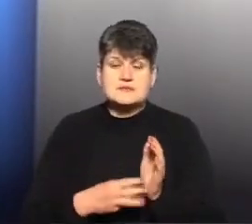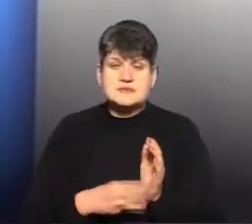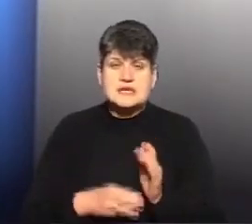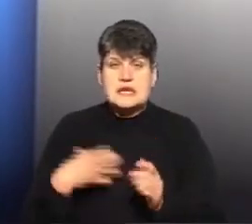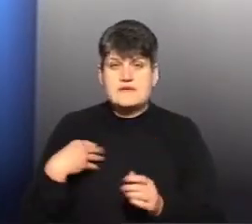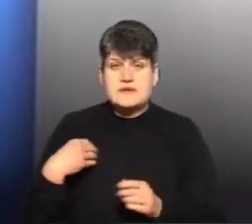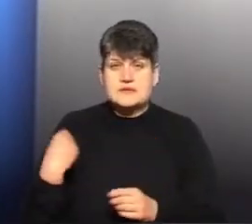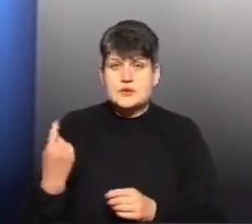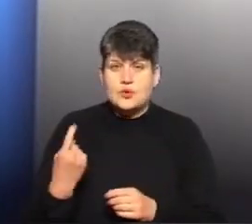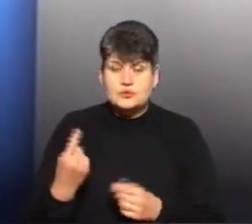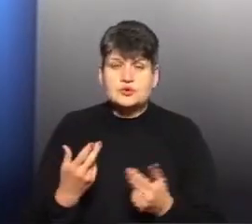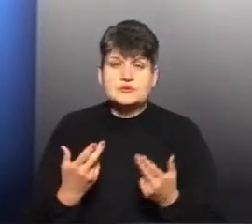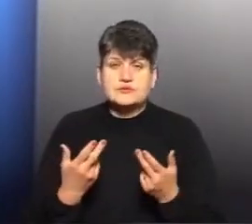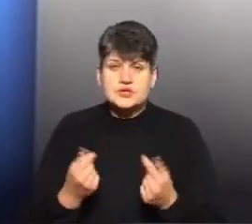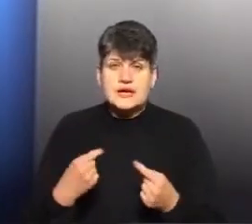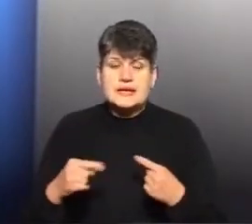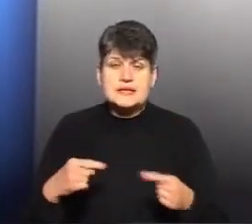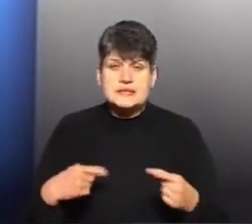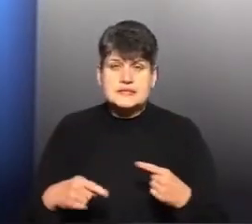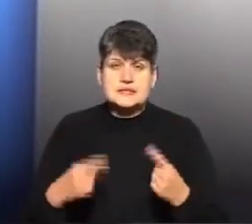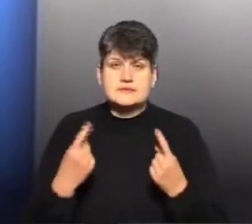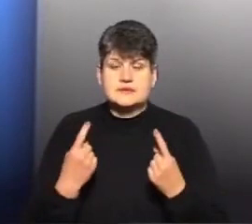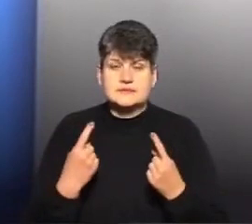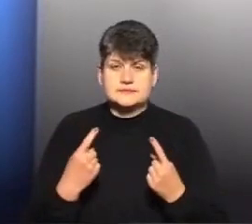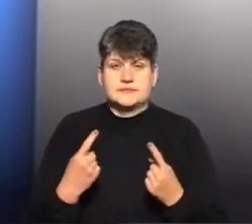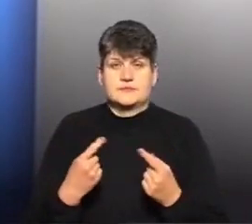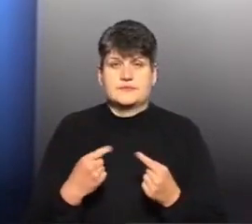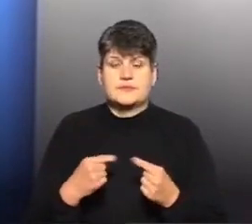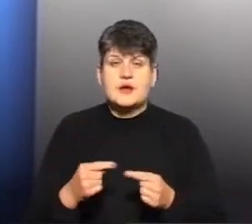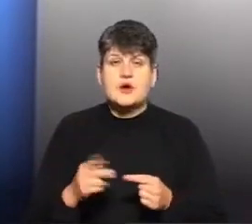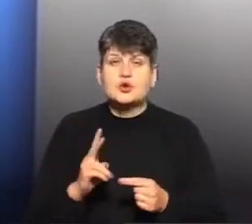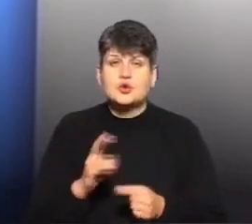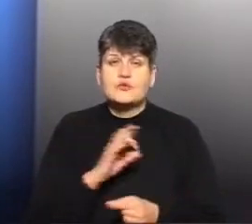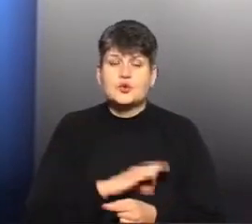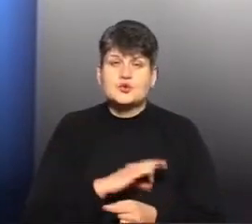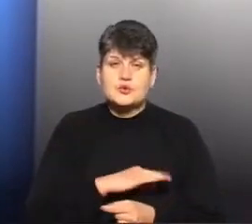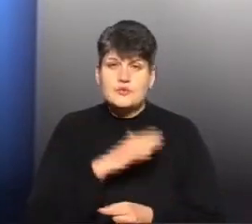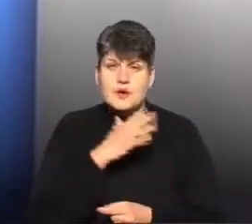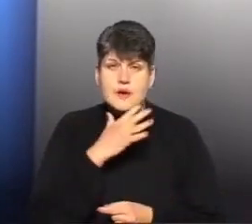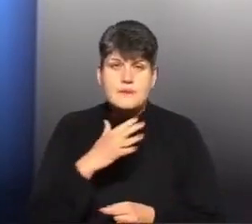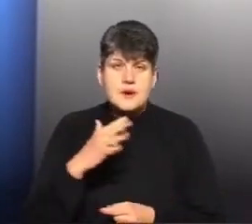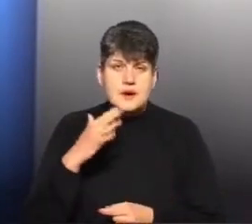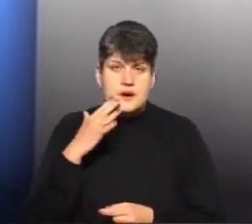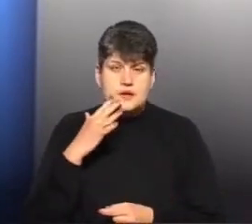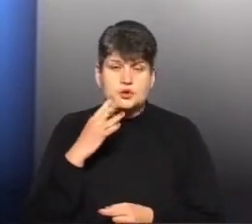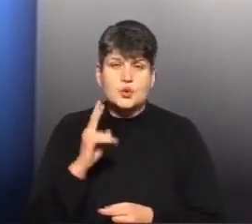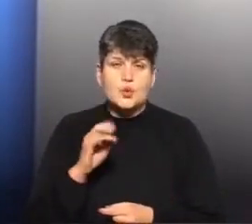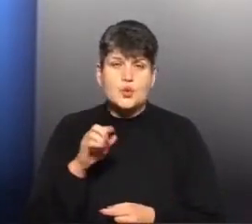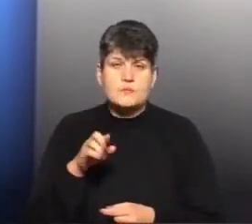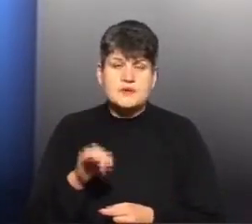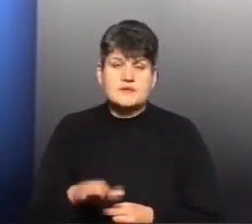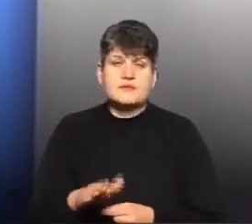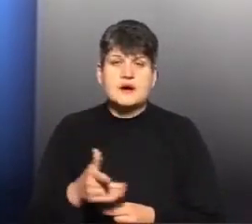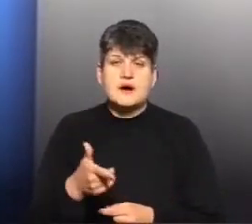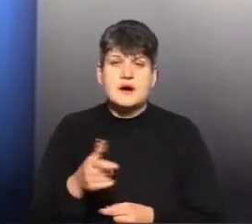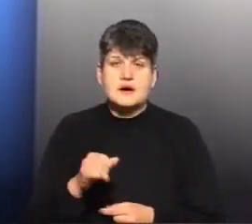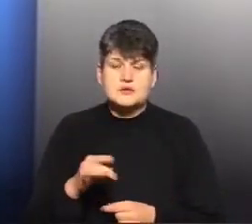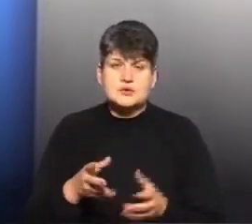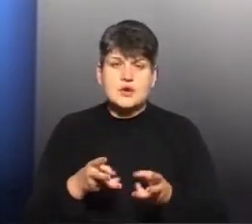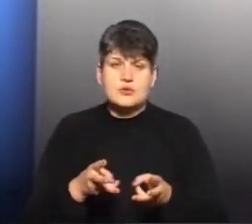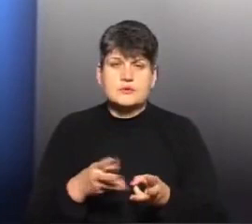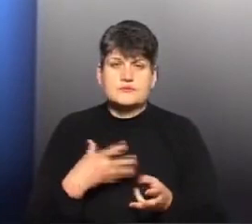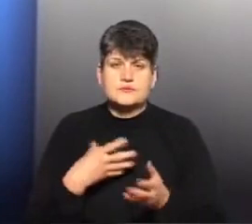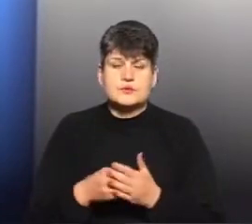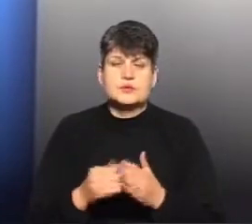звичайно, різниця суттєва, особливо для тих споживачів, хто використовує багато кубів газу для обігріву своїх домівок.